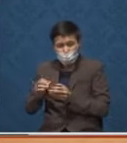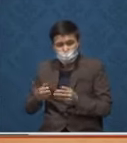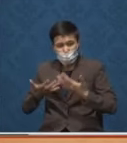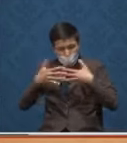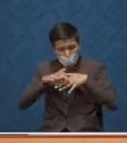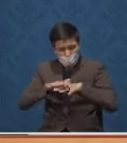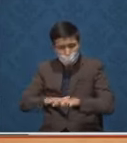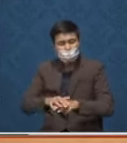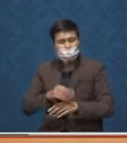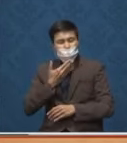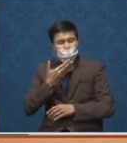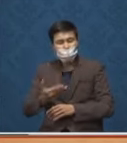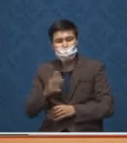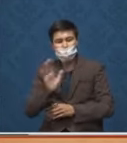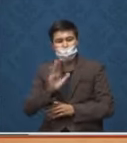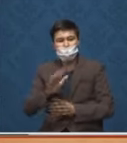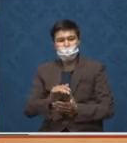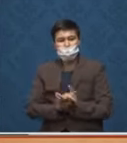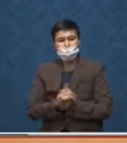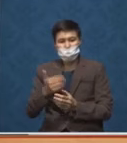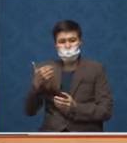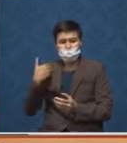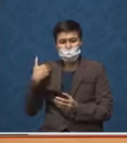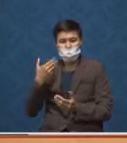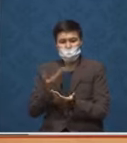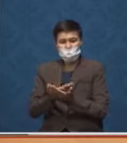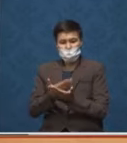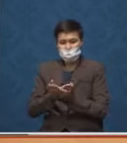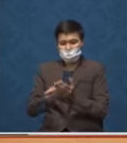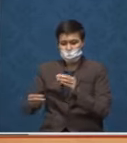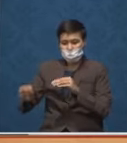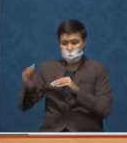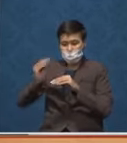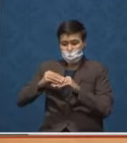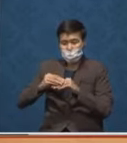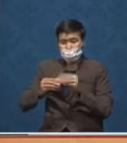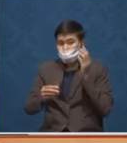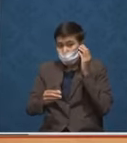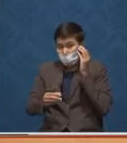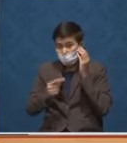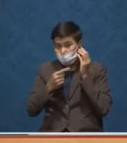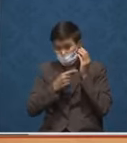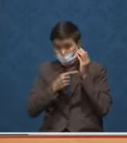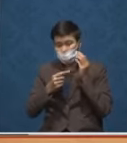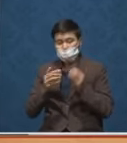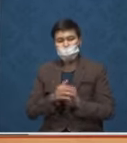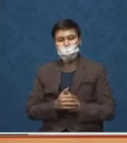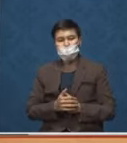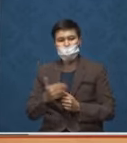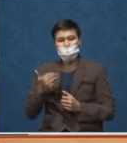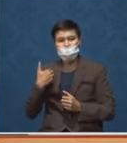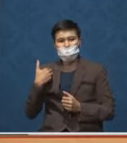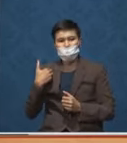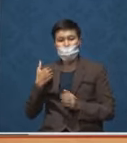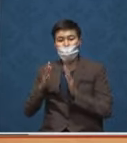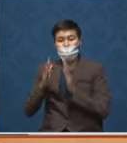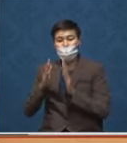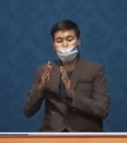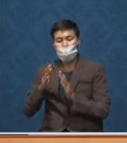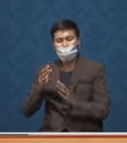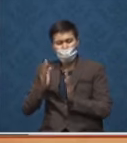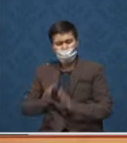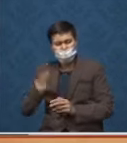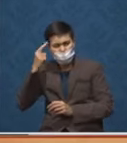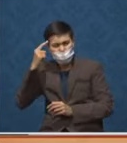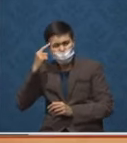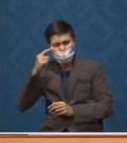างการจำหน่ายช่องทางการเติมเงินก็อาจจะถูกกีดกันถูกนำมาใช้ในการกีดกันเจ้าใหม่ที่จะเข้ามาแข่งขันหรือแม้